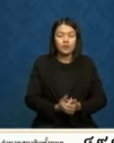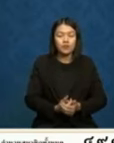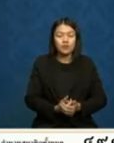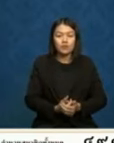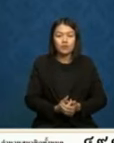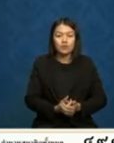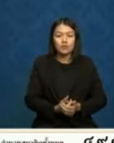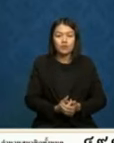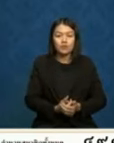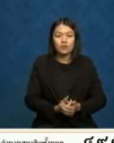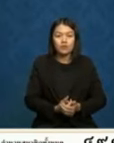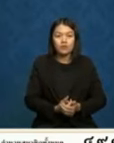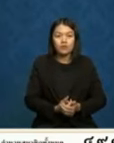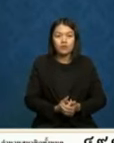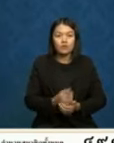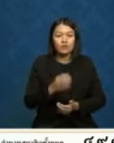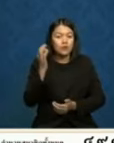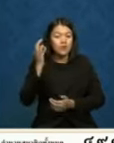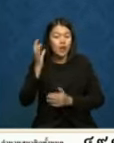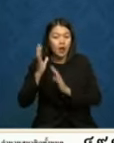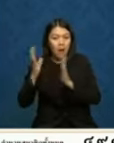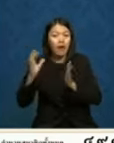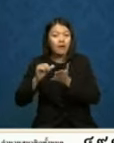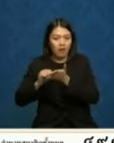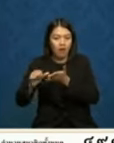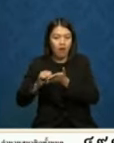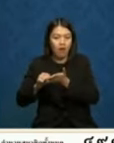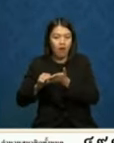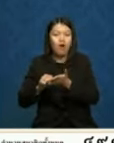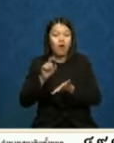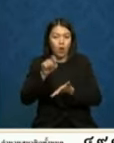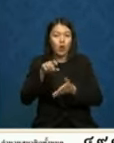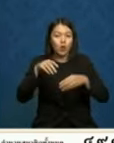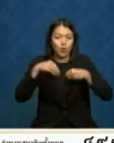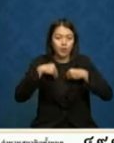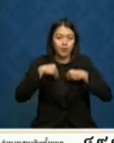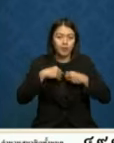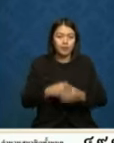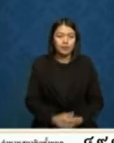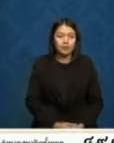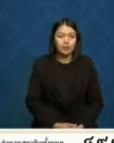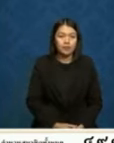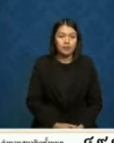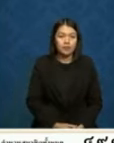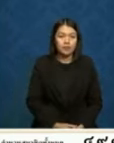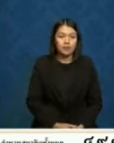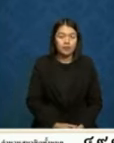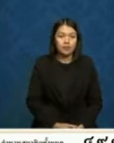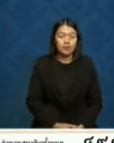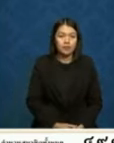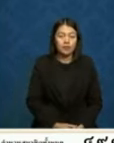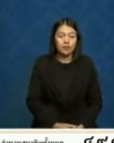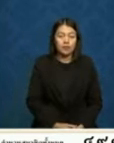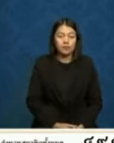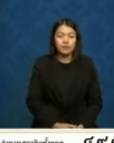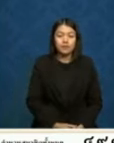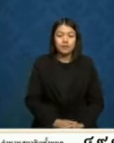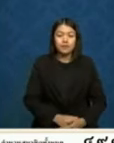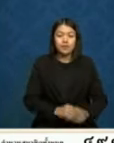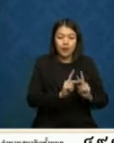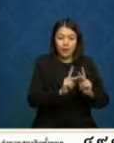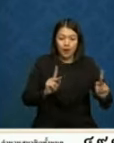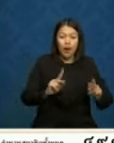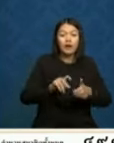เสียงข้างมากที่แก้ไขนะครับกรุณากดปุ่มเห็นด้วยถ้าท่านเห็นด้วยกับกรรมธิการ